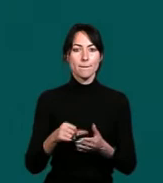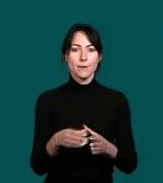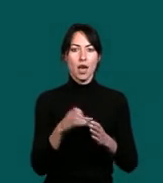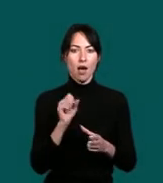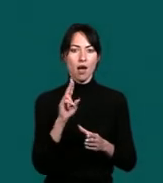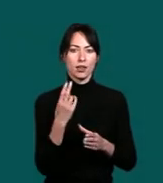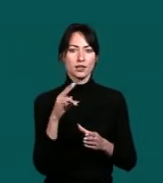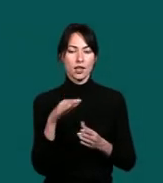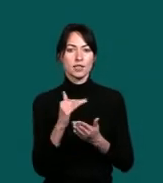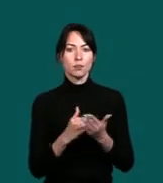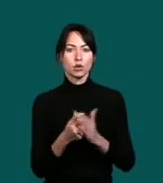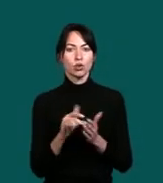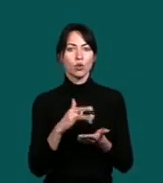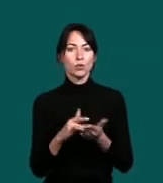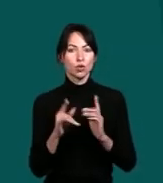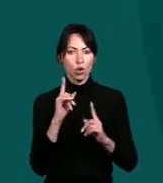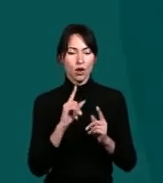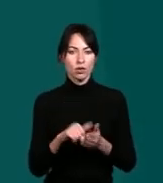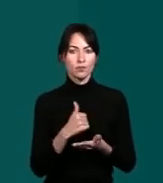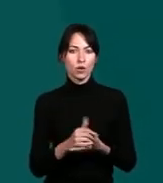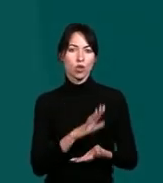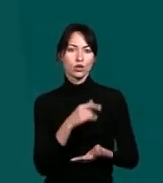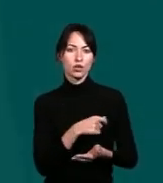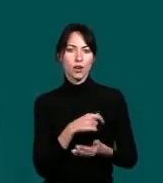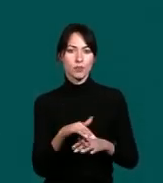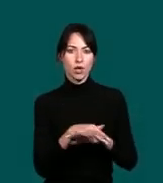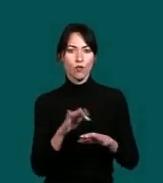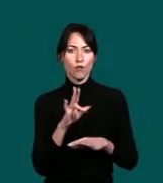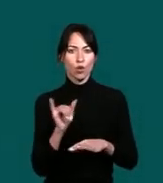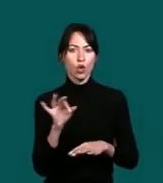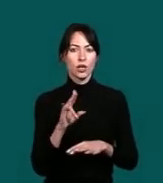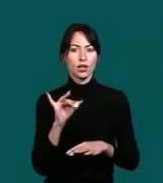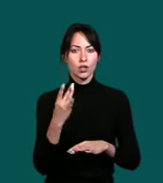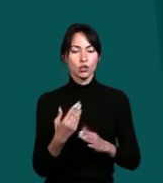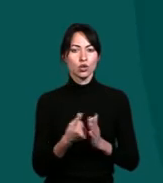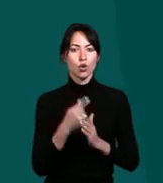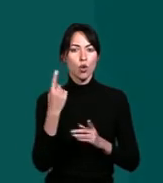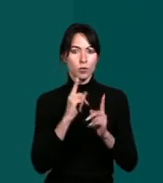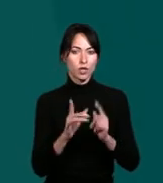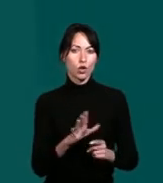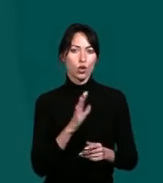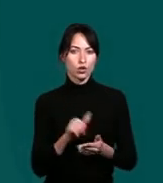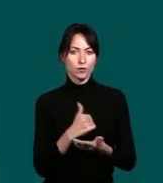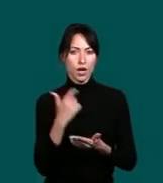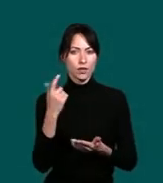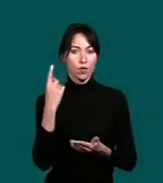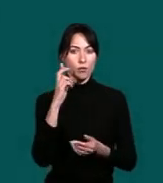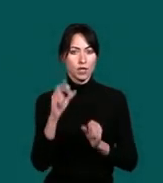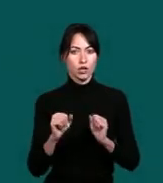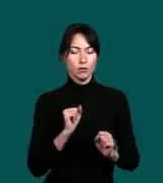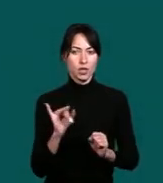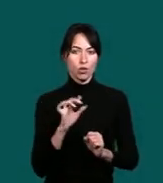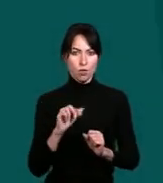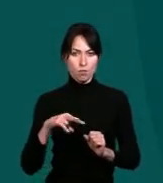«Акцент». Список до міської ради очолив колишній нардеп від Народного фронту Олександр Кірш. До облради – колишній очільник Харківської облдержадміністрації Ігор